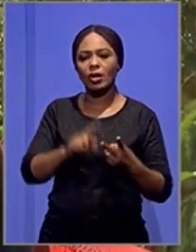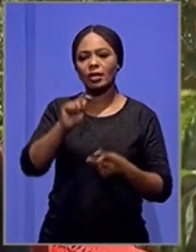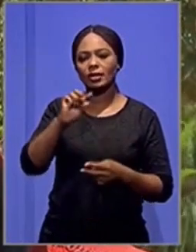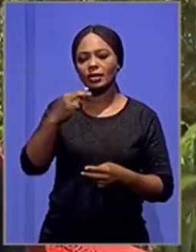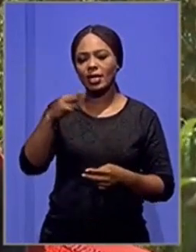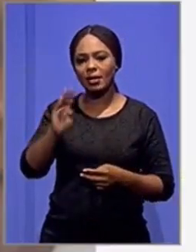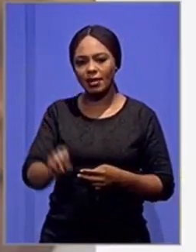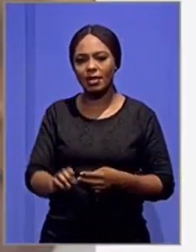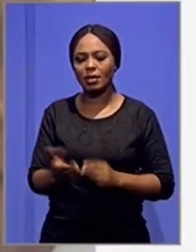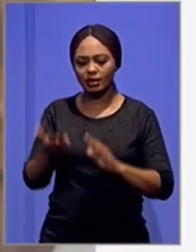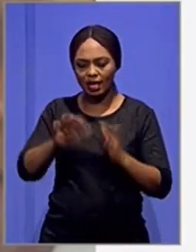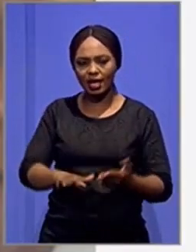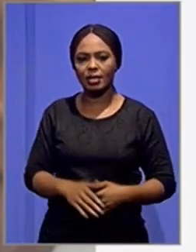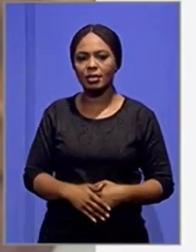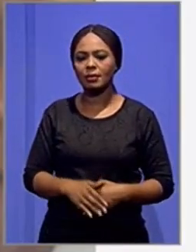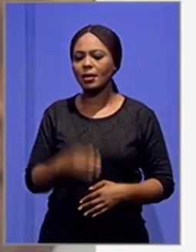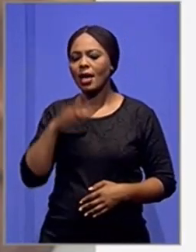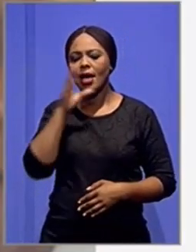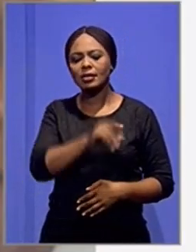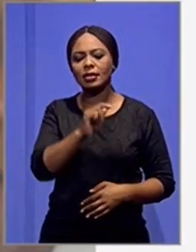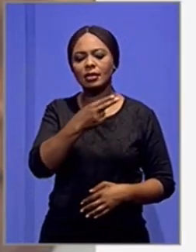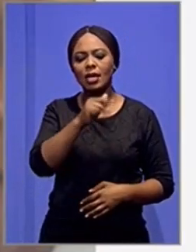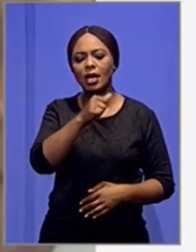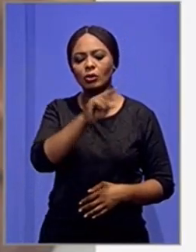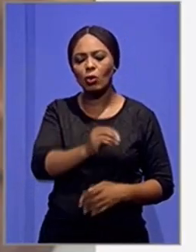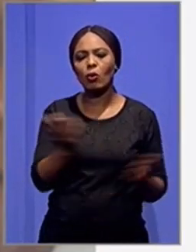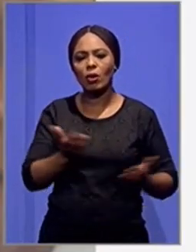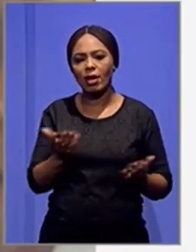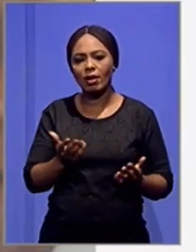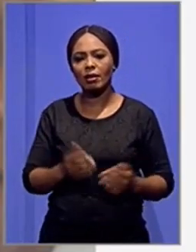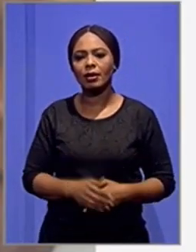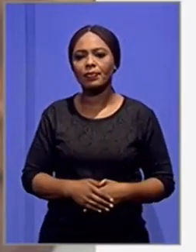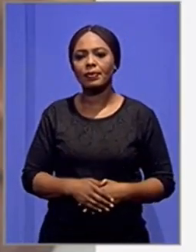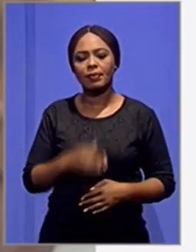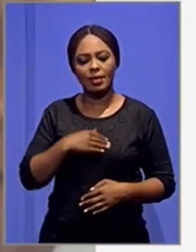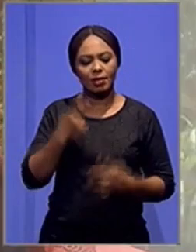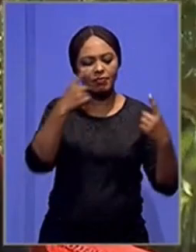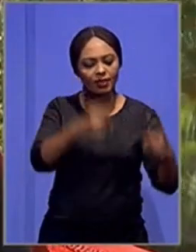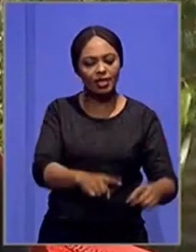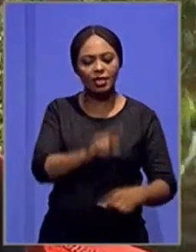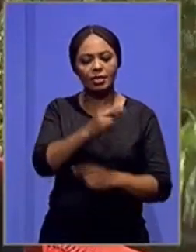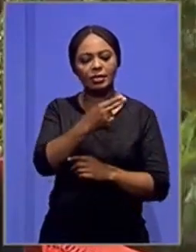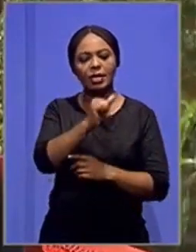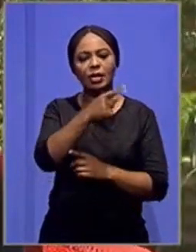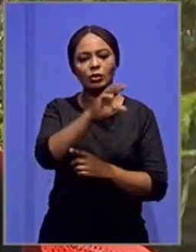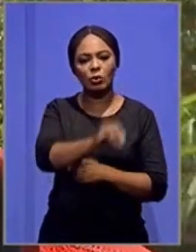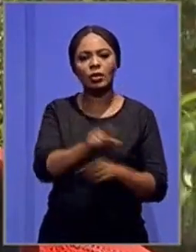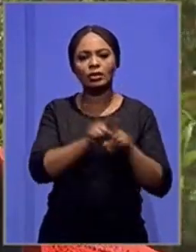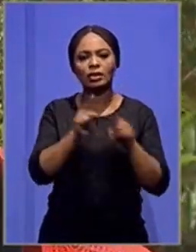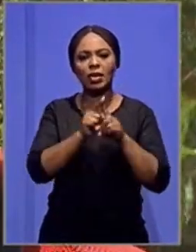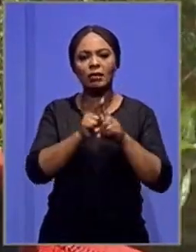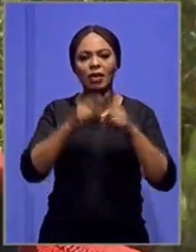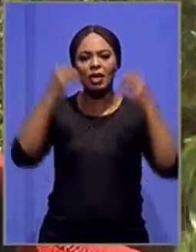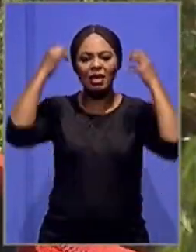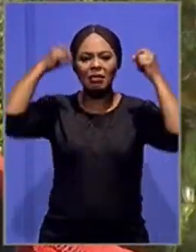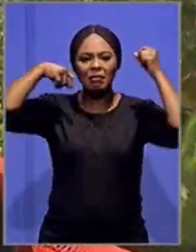thato o kaebe ke magre thato o ko ntlong e be re letela thato e be re fitlhela thato a fufutse a